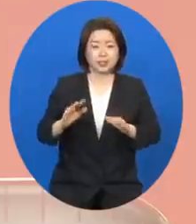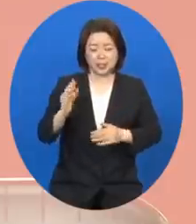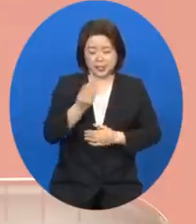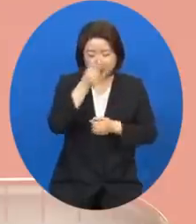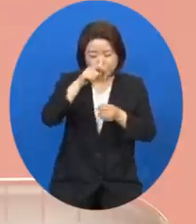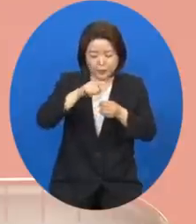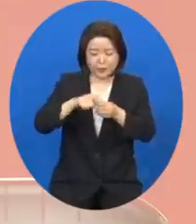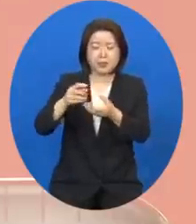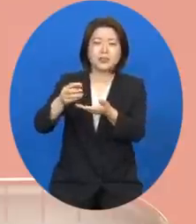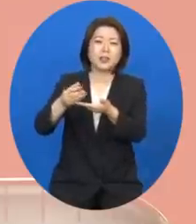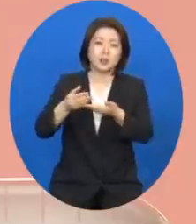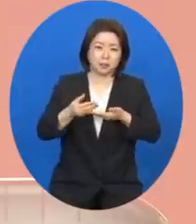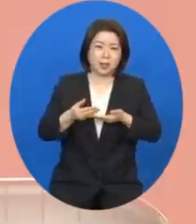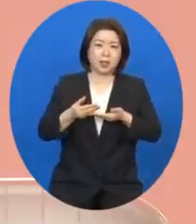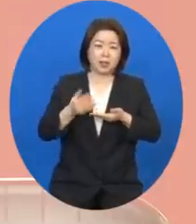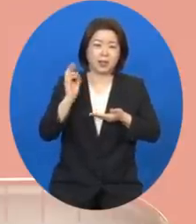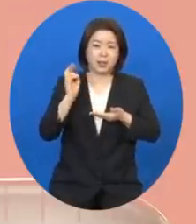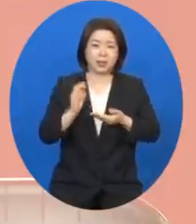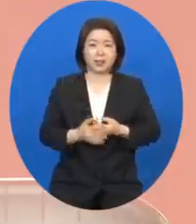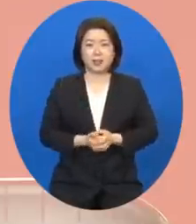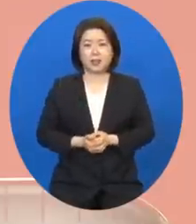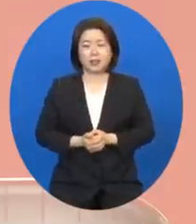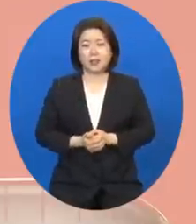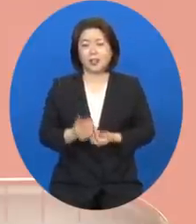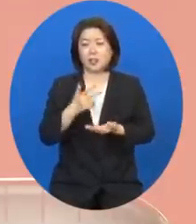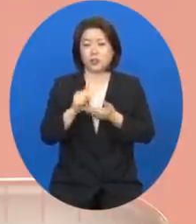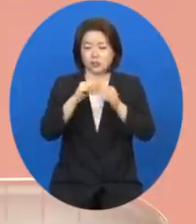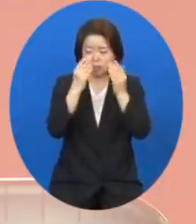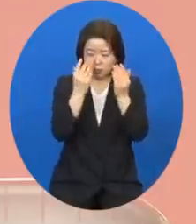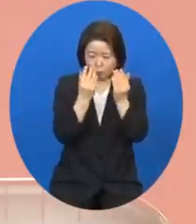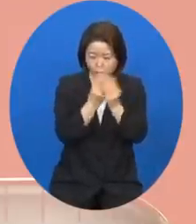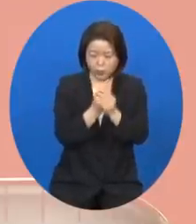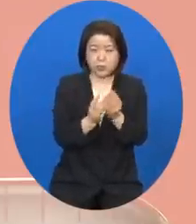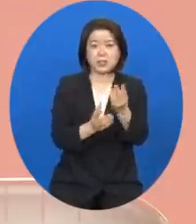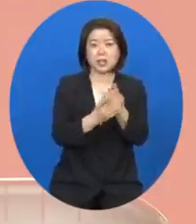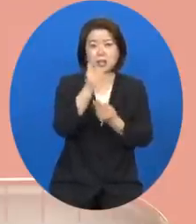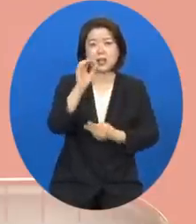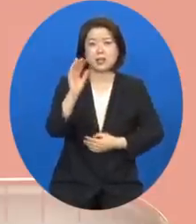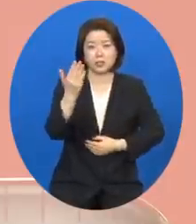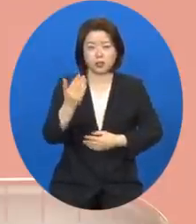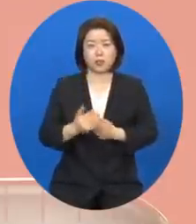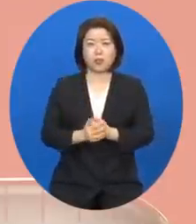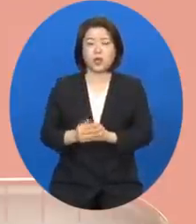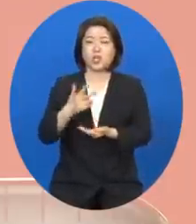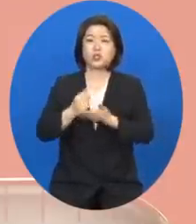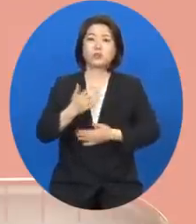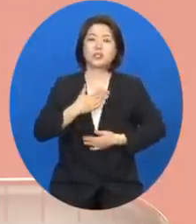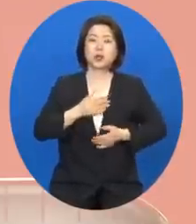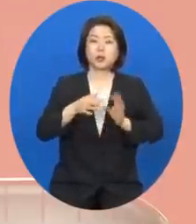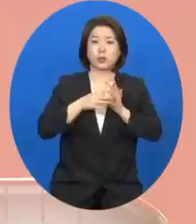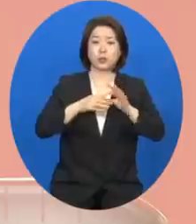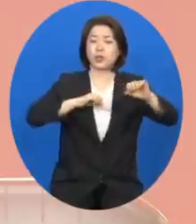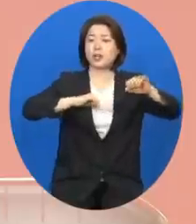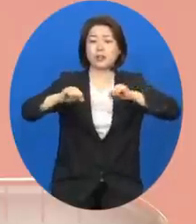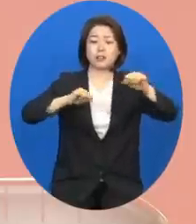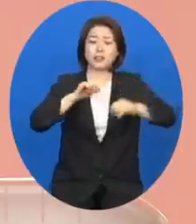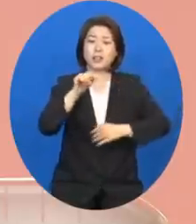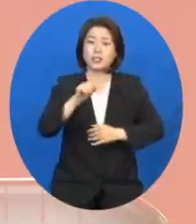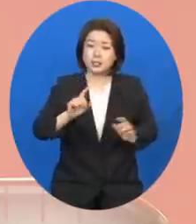성찬을 받겠습니다. 정말 주님과 온전히 하나 되고 주님이 저를 통해 역사하시는 그